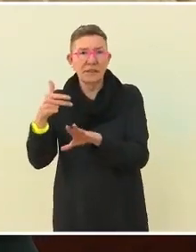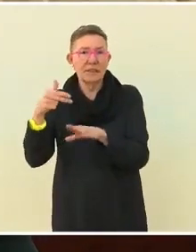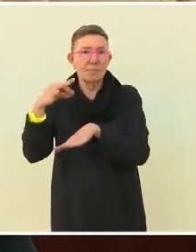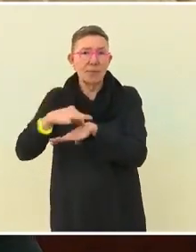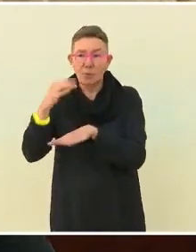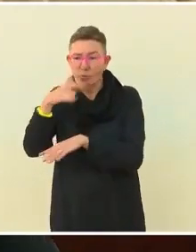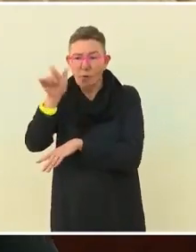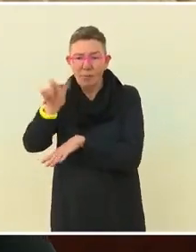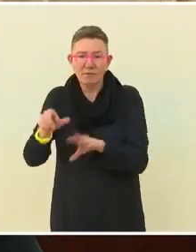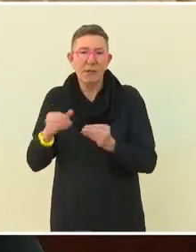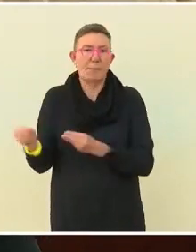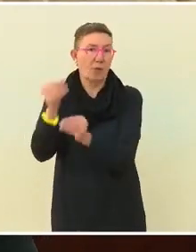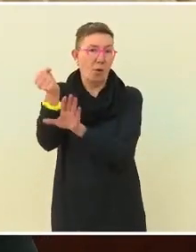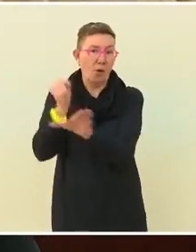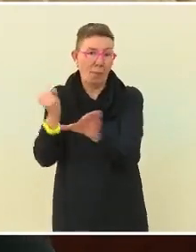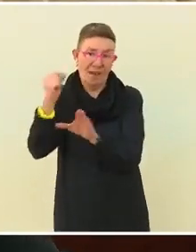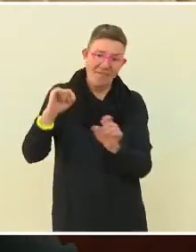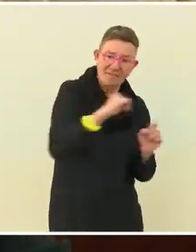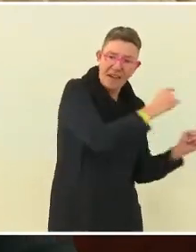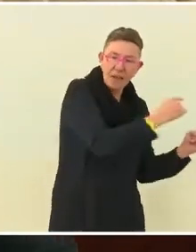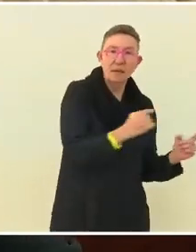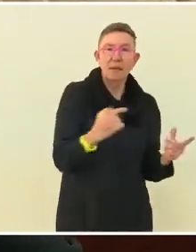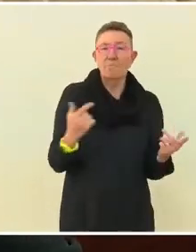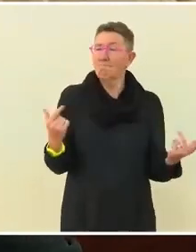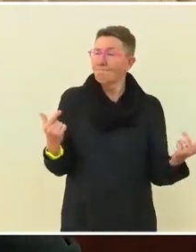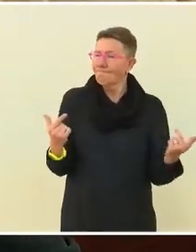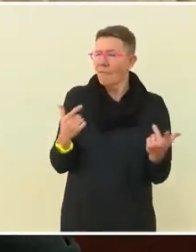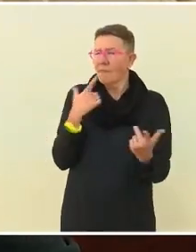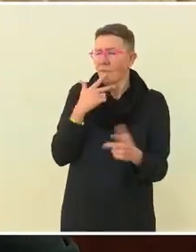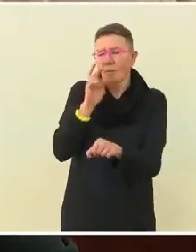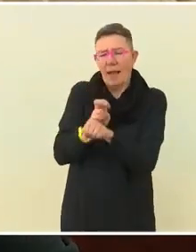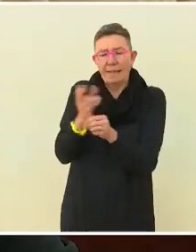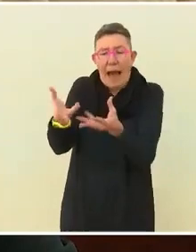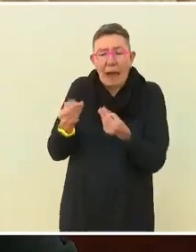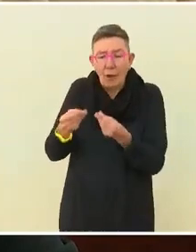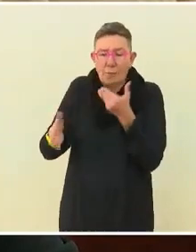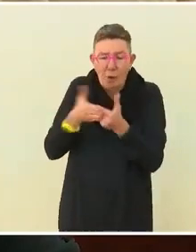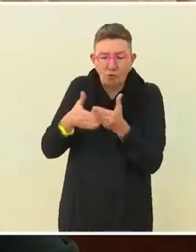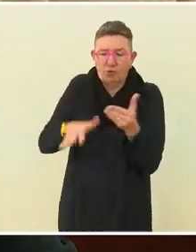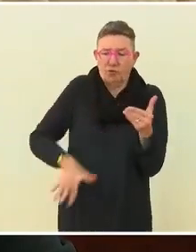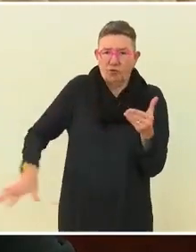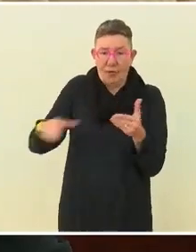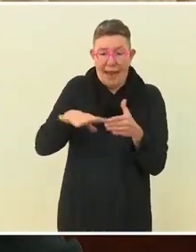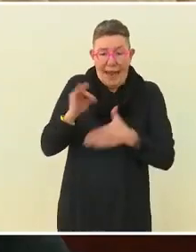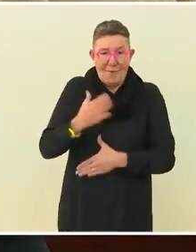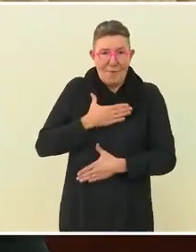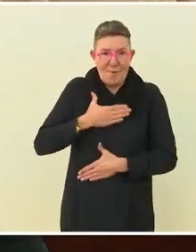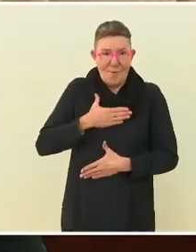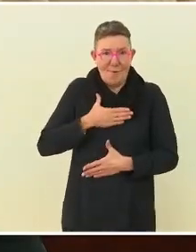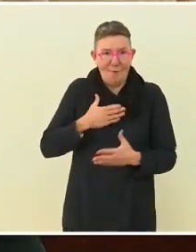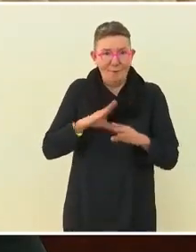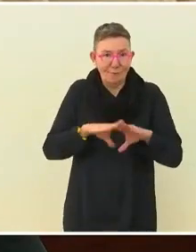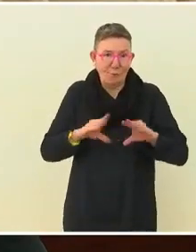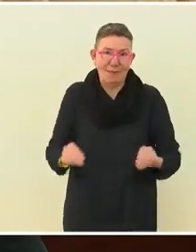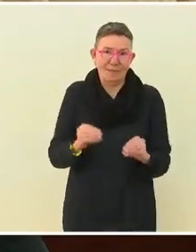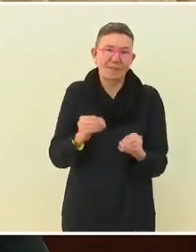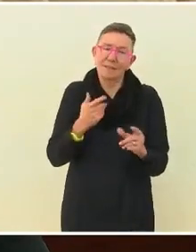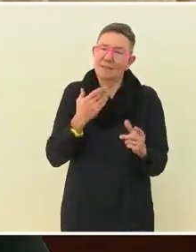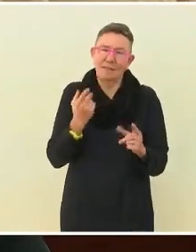habitants de Lambézélec. Le maintien de ces accueils de proximité est pour l'élu de terrain que je suis essentiel.